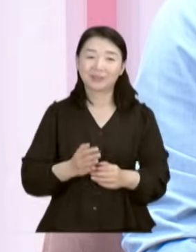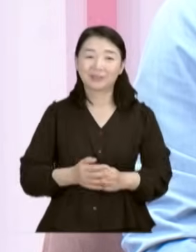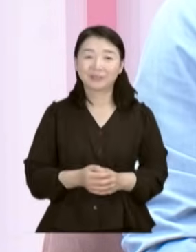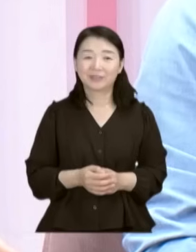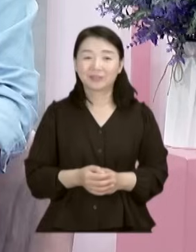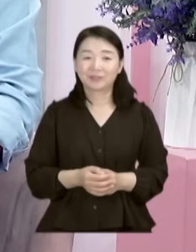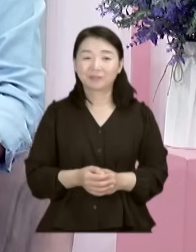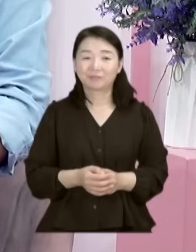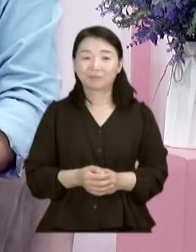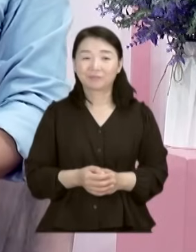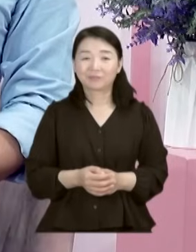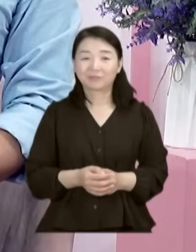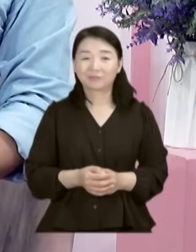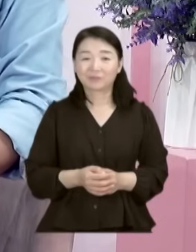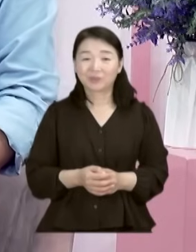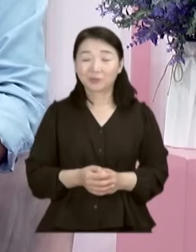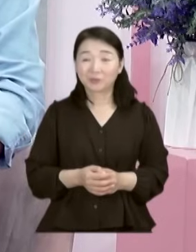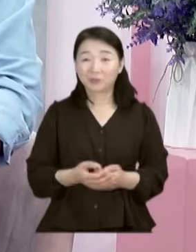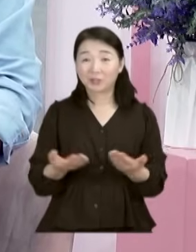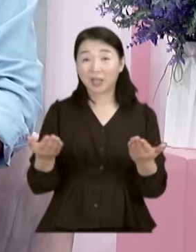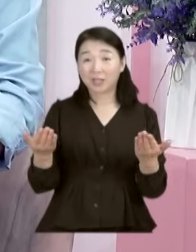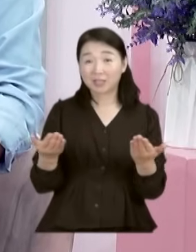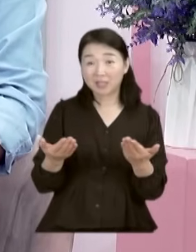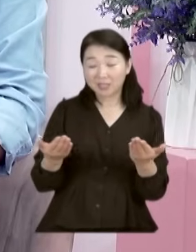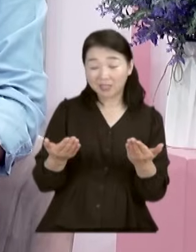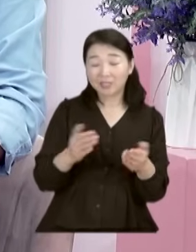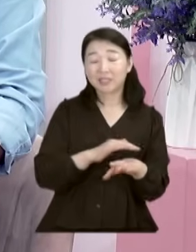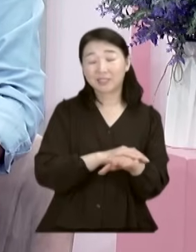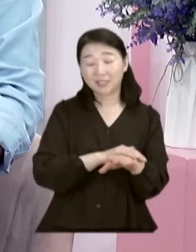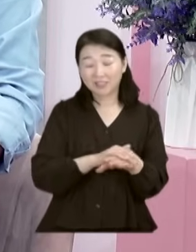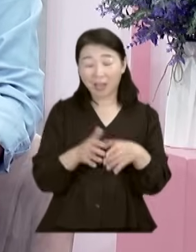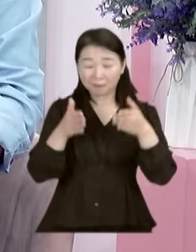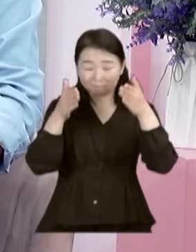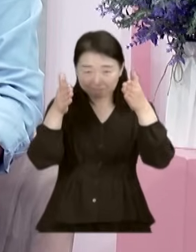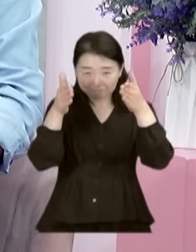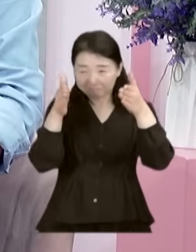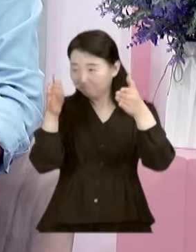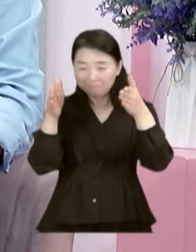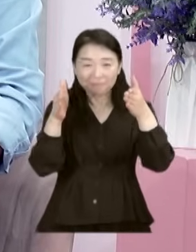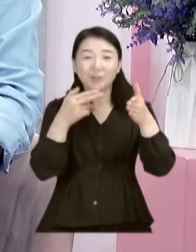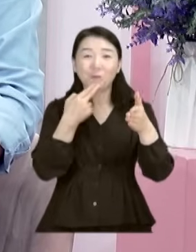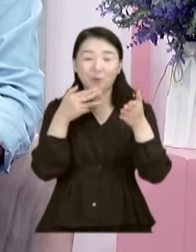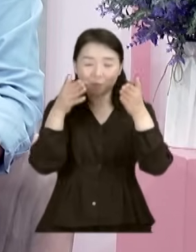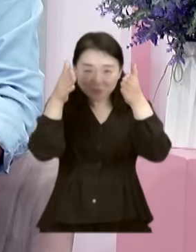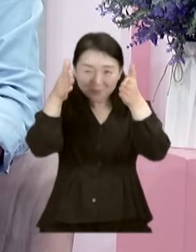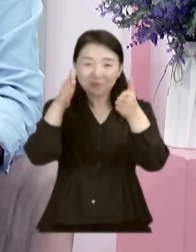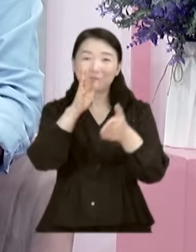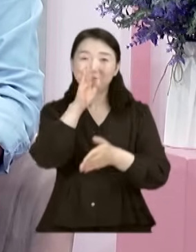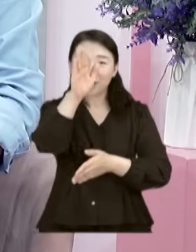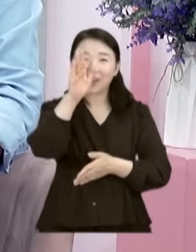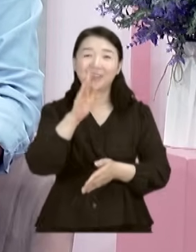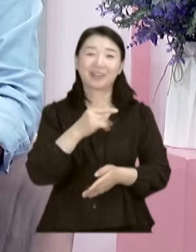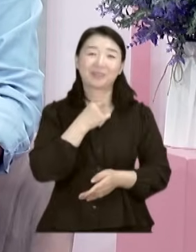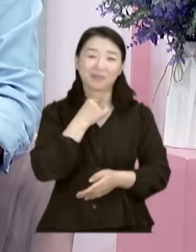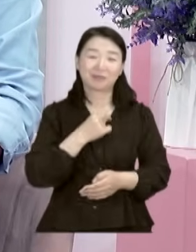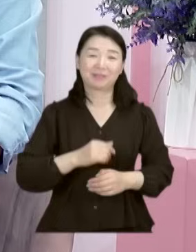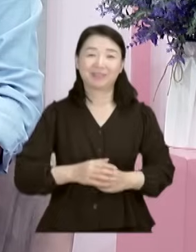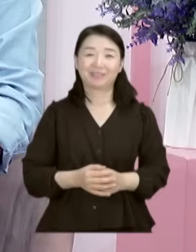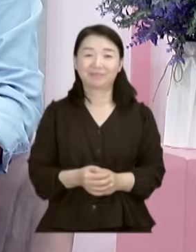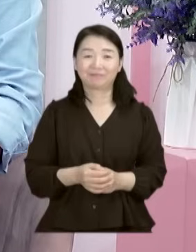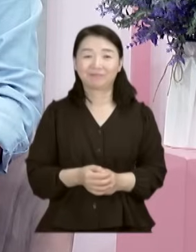저희가이 사역의 길 올바르게 자루도루도 치우치지 않고 잘 갈 수 있도록 가드 역할 함께 해주셨으면